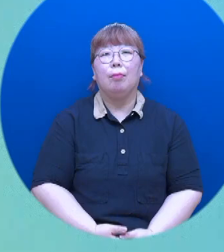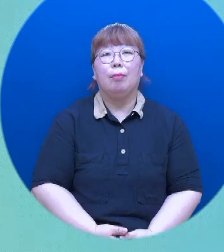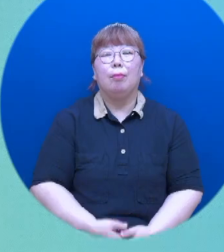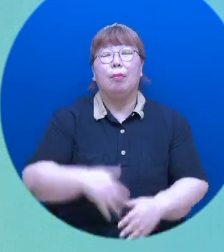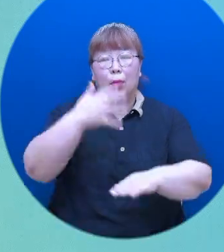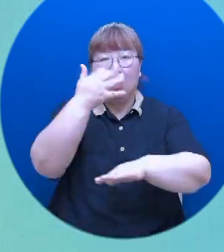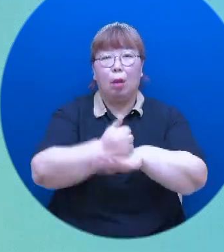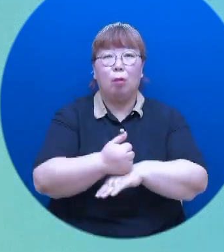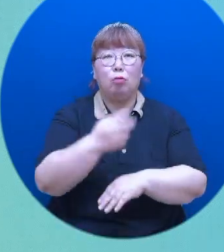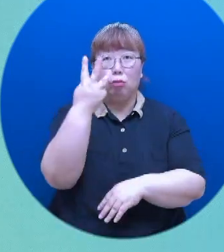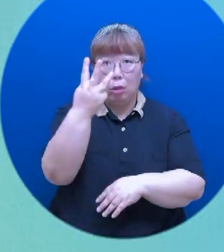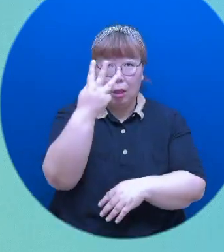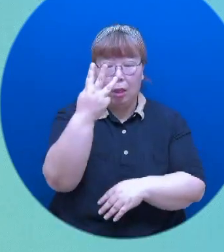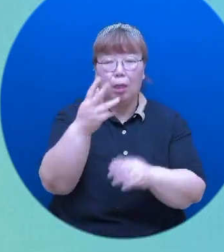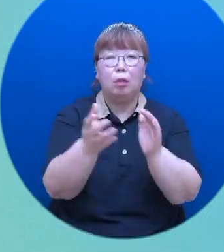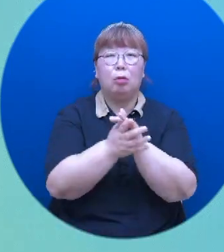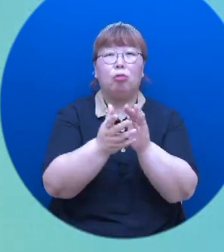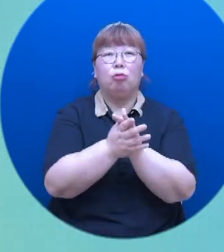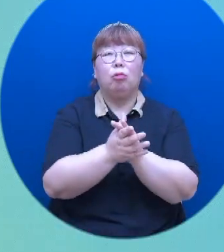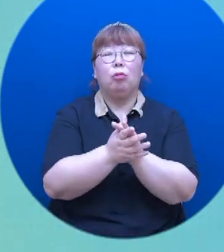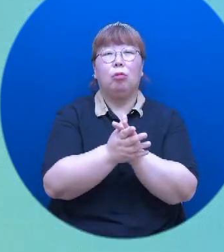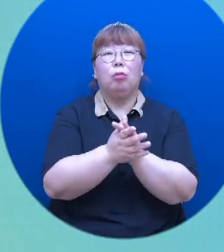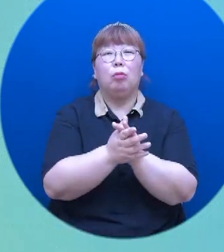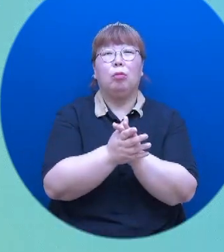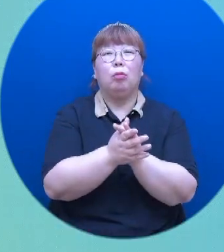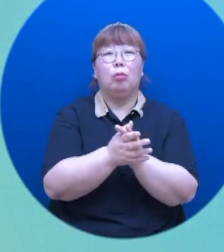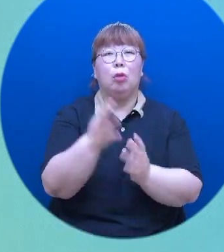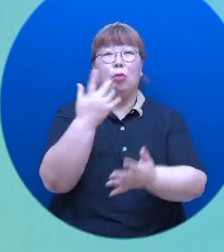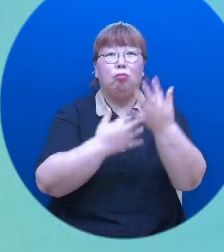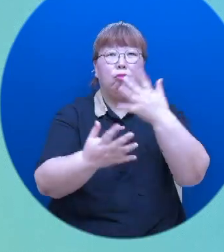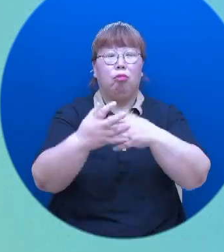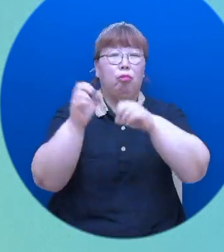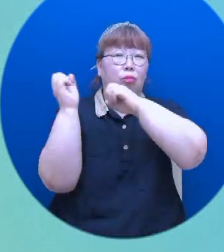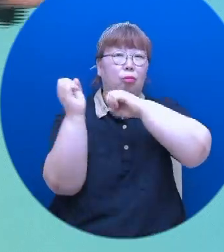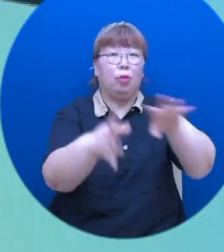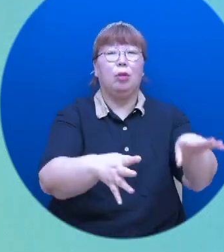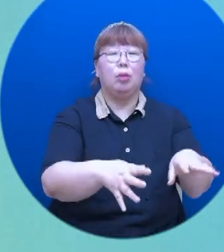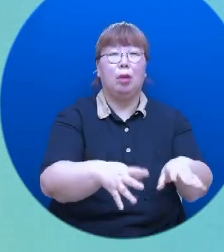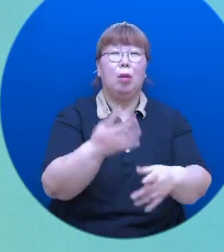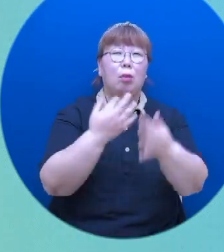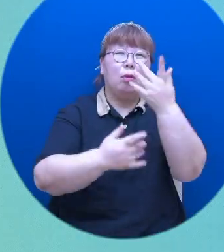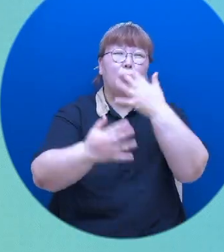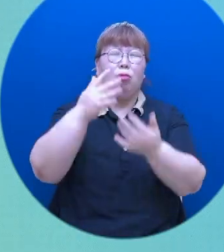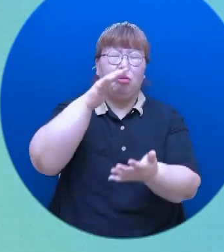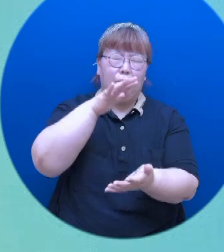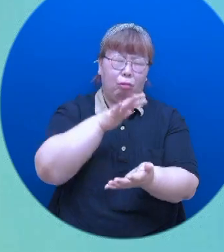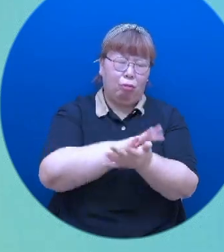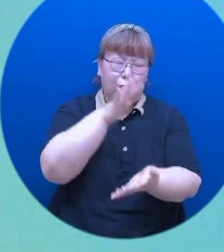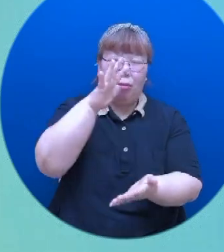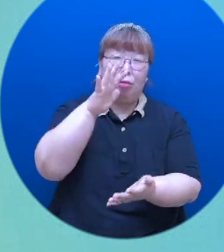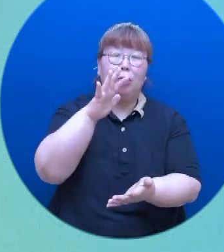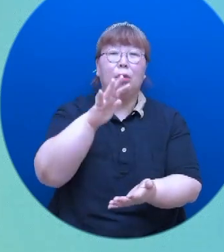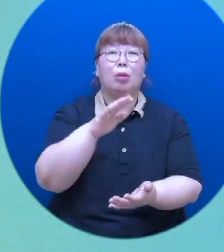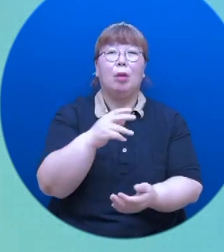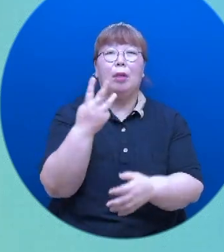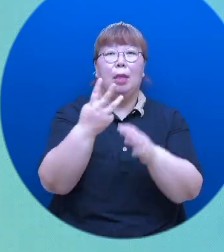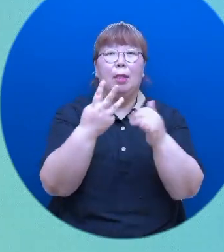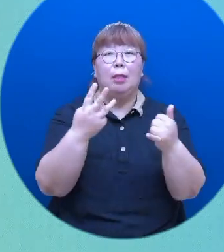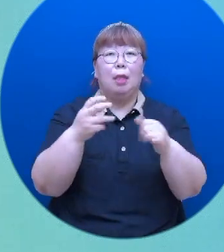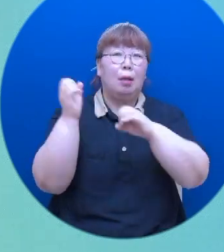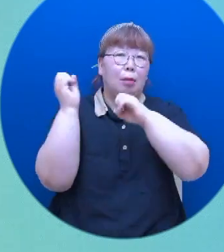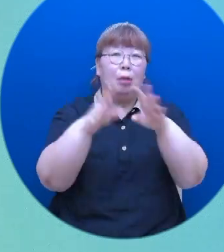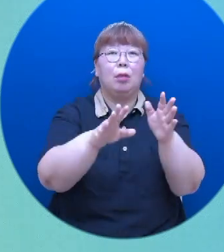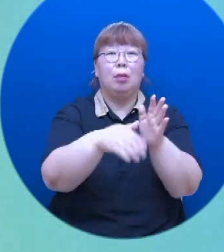결국 세 명은 불 속에 집어넣습니다. 불의 열기가 얼마나 뜨거운지 세 명을 던졌던 옆에